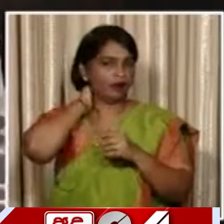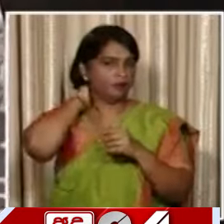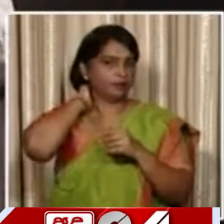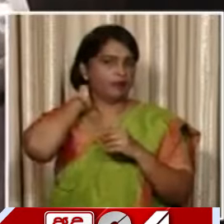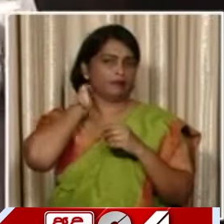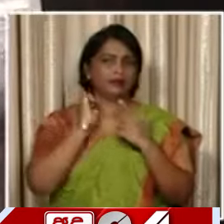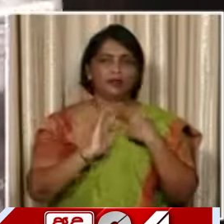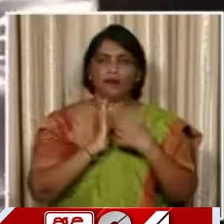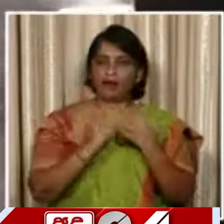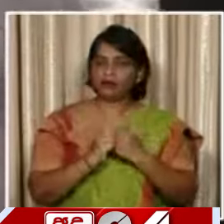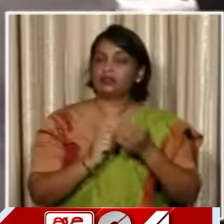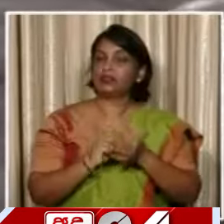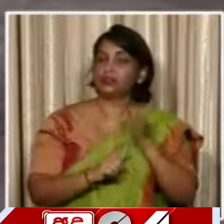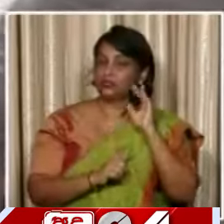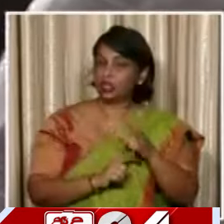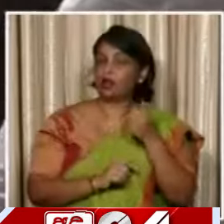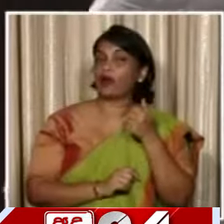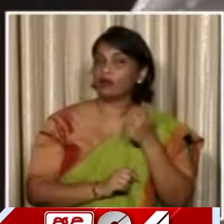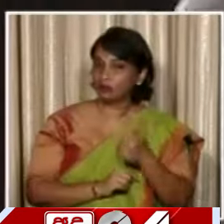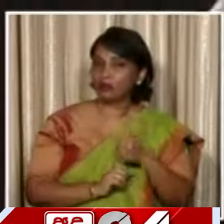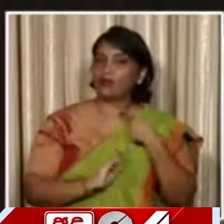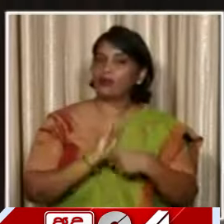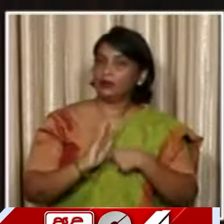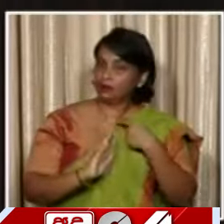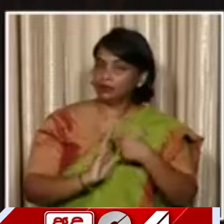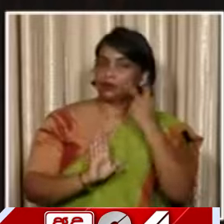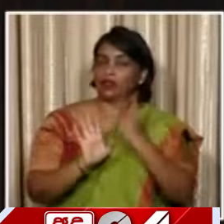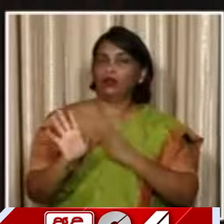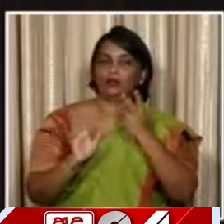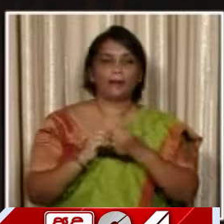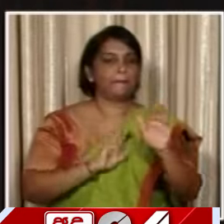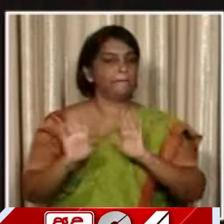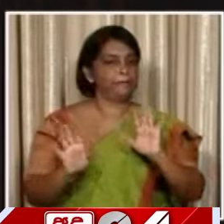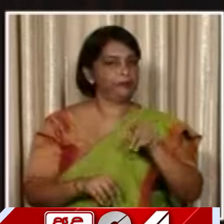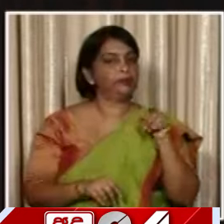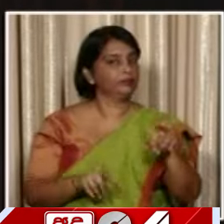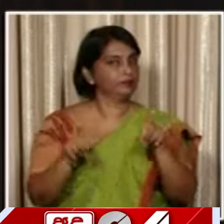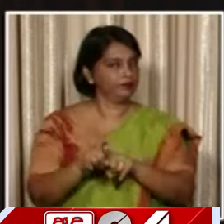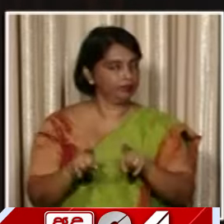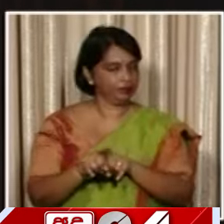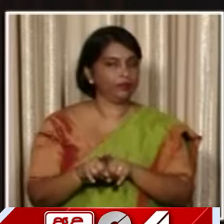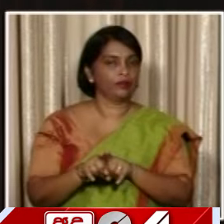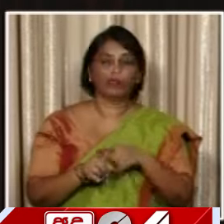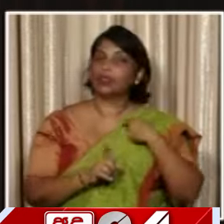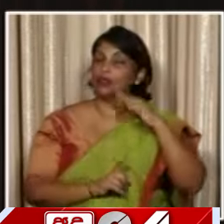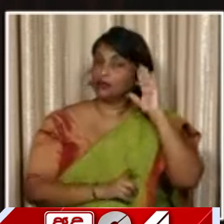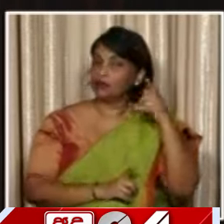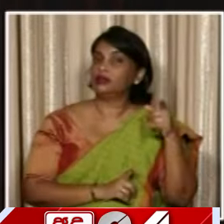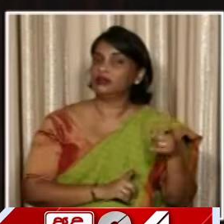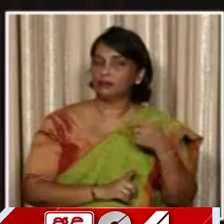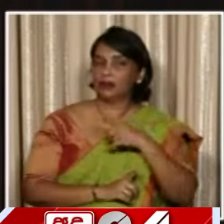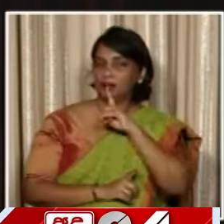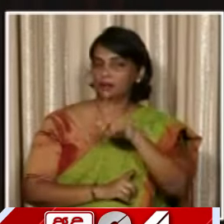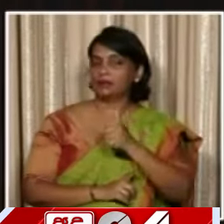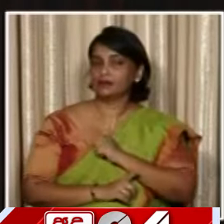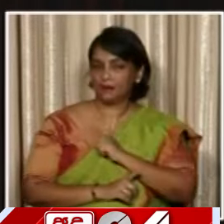බාරගත් ජනාධිපතිතුමා ඉතා හොඳින් මේ රට මේ අවුරුදු දෙකේදී පාලනය කරා. ඒ වගේම විශේෂයෙන්ම මම කියන්න